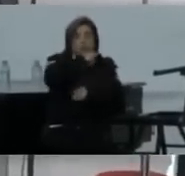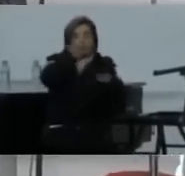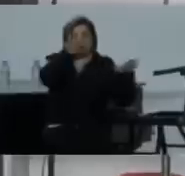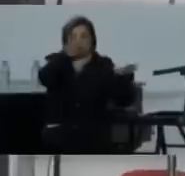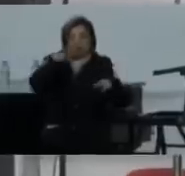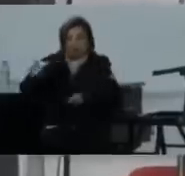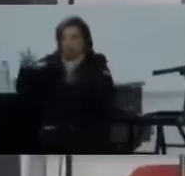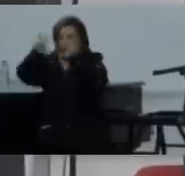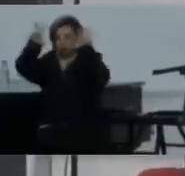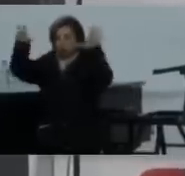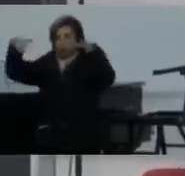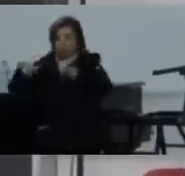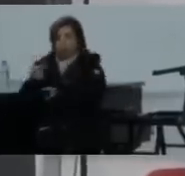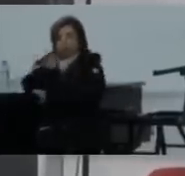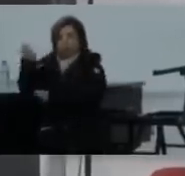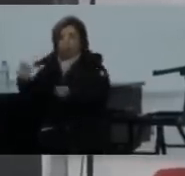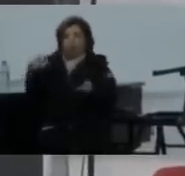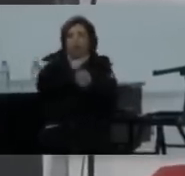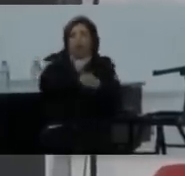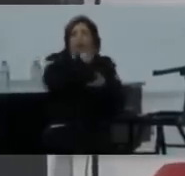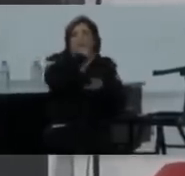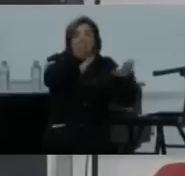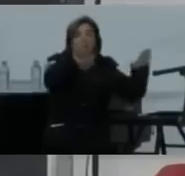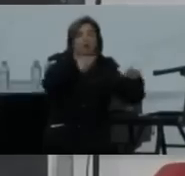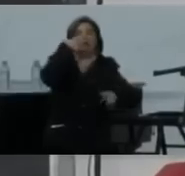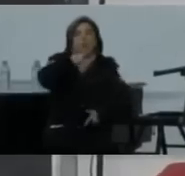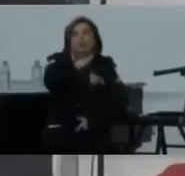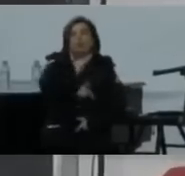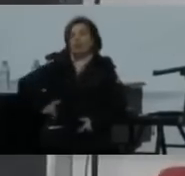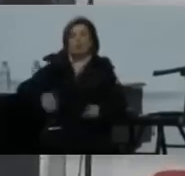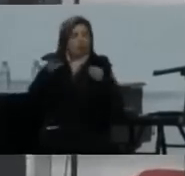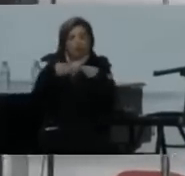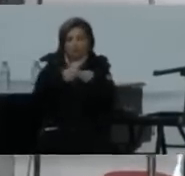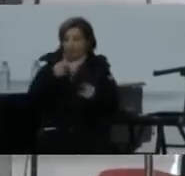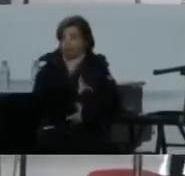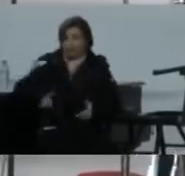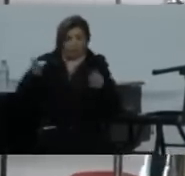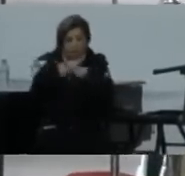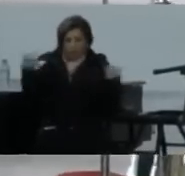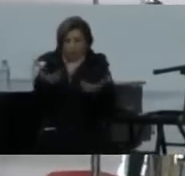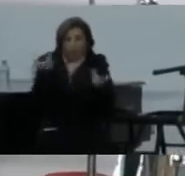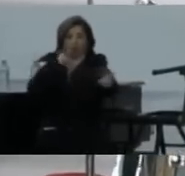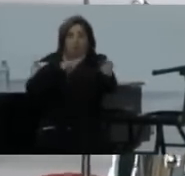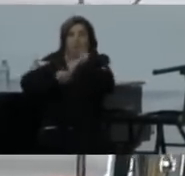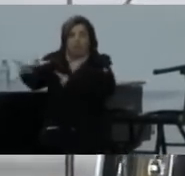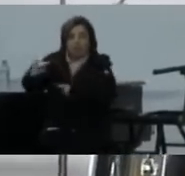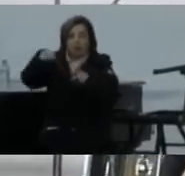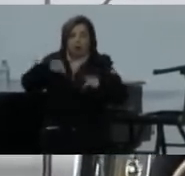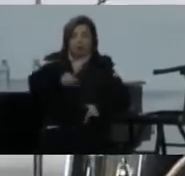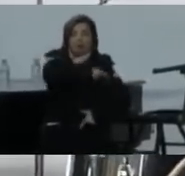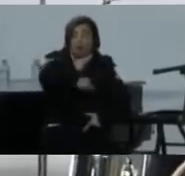sindaco cosa ha fatto? Il sindaco cosa ha fatto? L'ha venduta e oggi il sindaco non è più sindaco, è